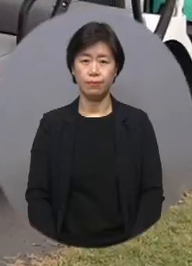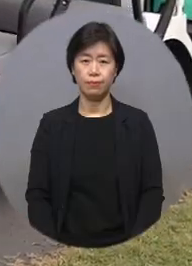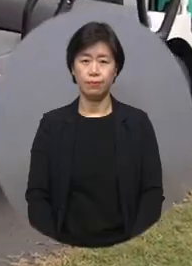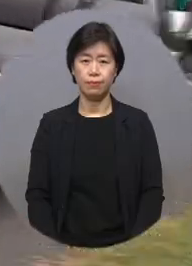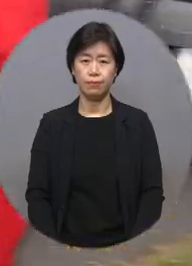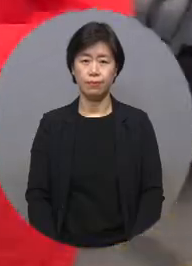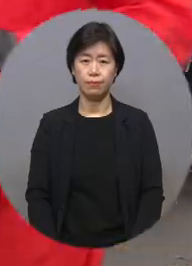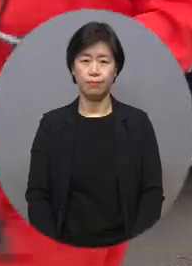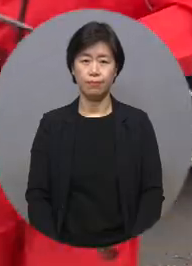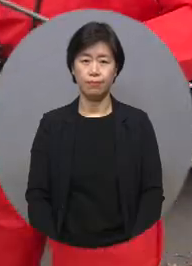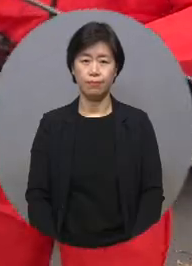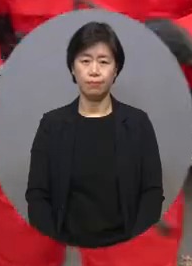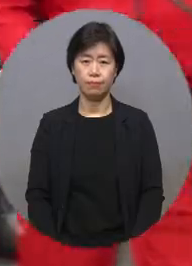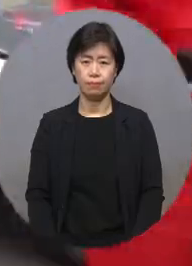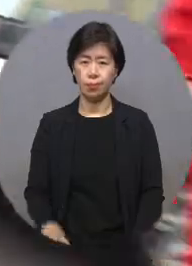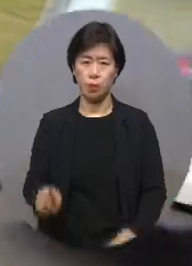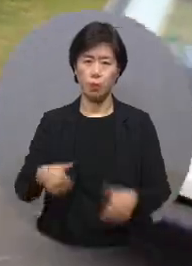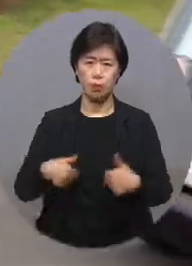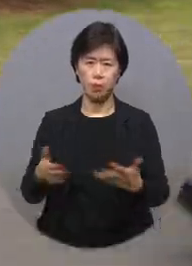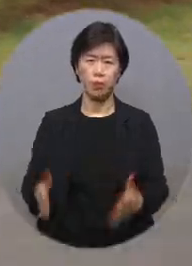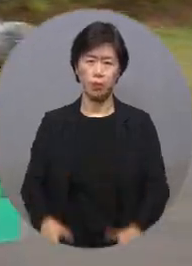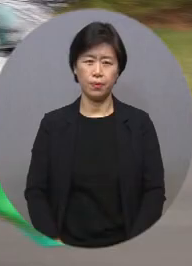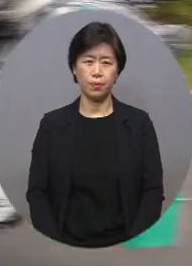네, 그거 필요 없습니다.